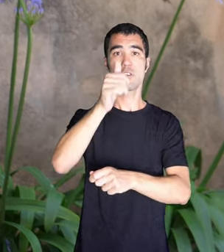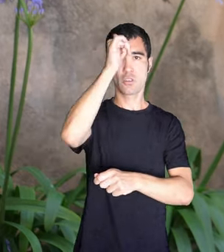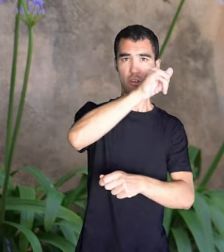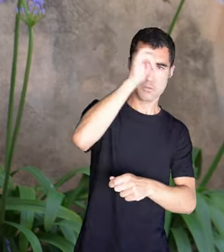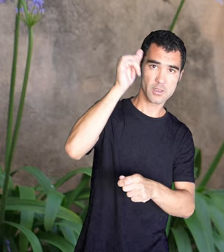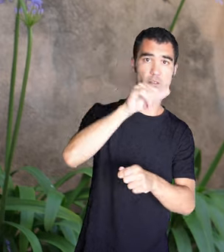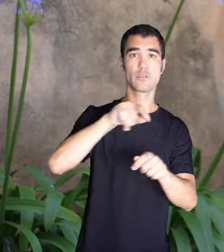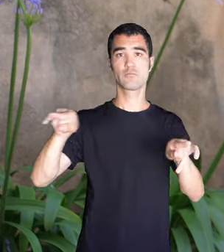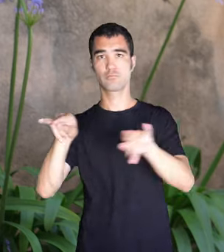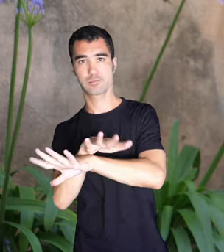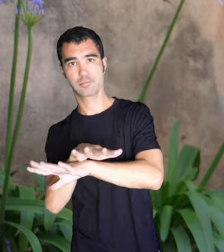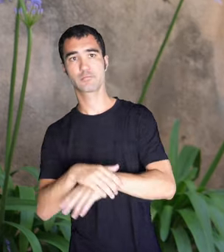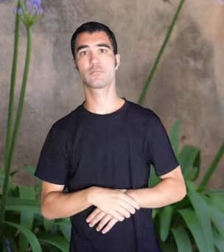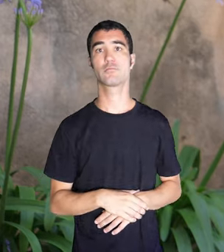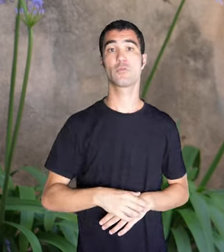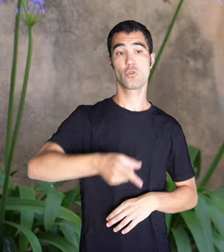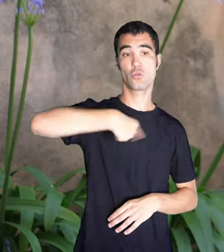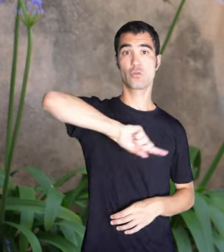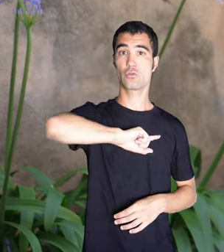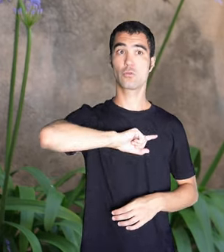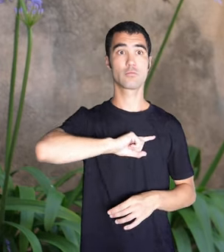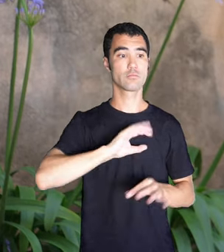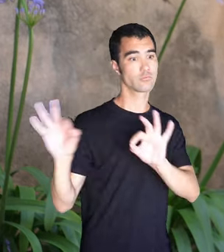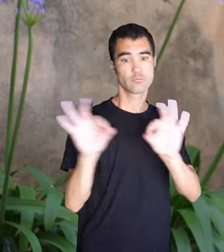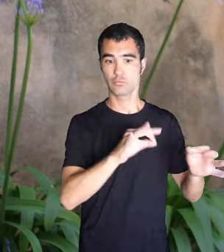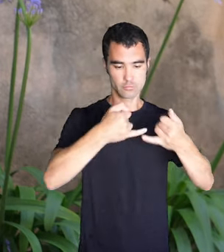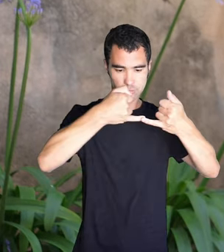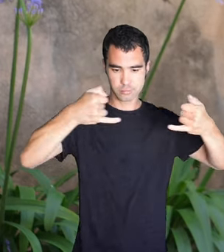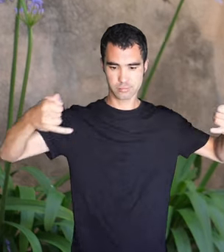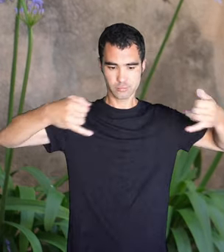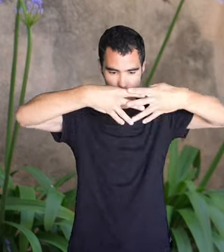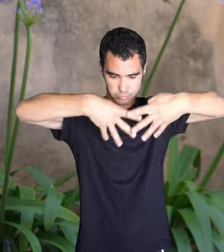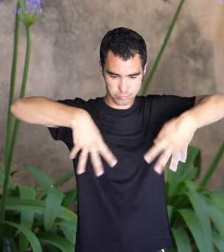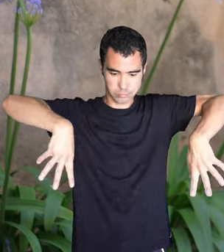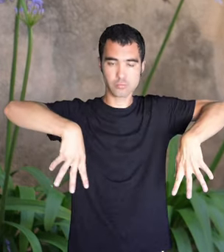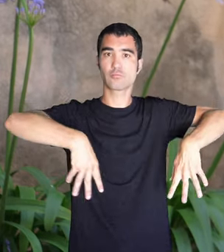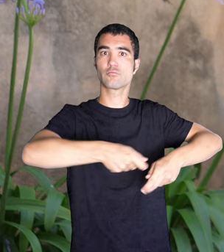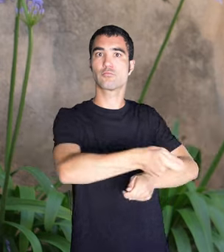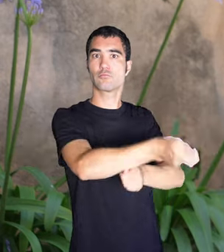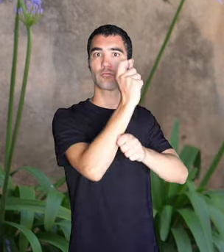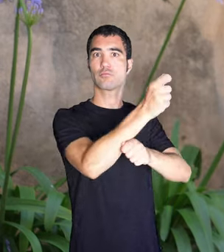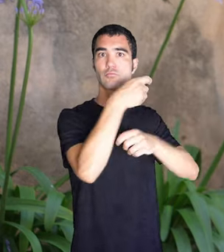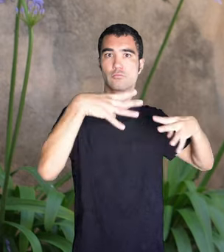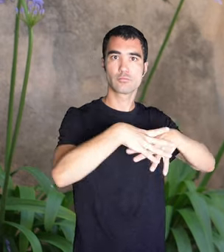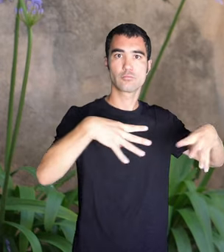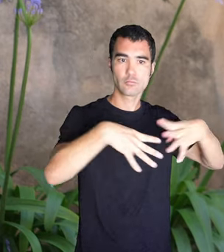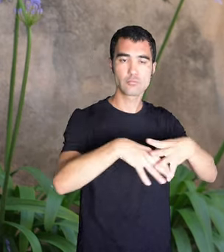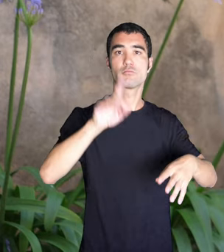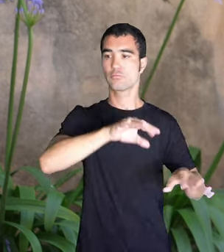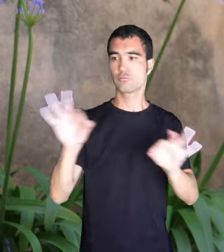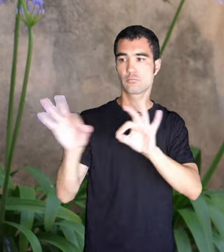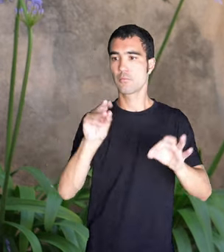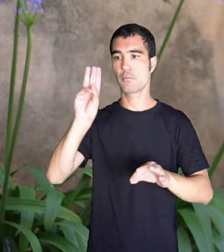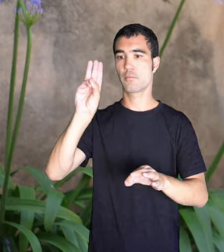faner. I nosaltres havíem de llestir palangres, que anava de palangre, i havíem de llestir